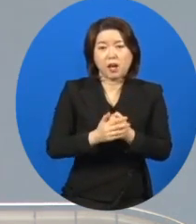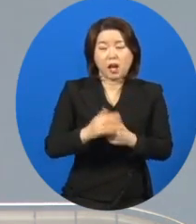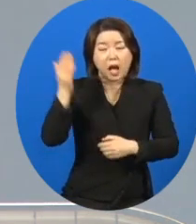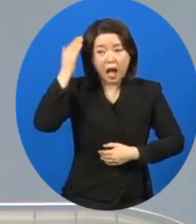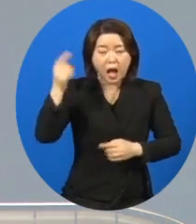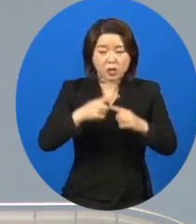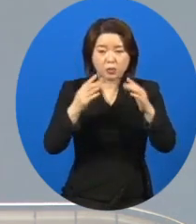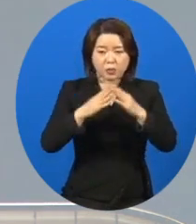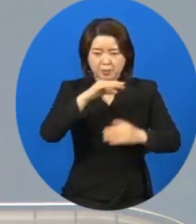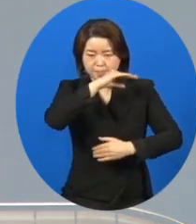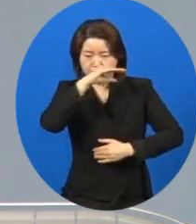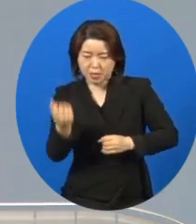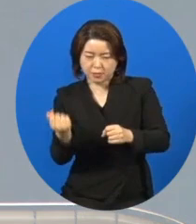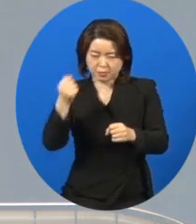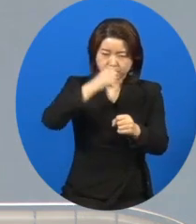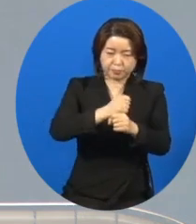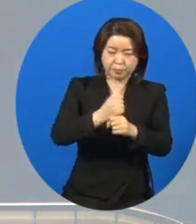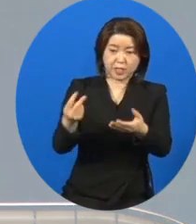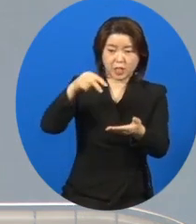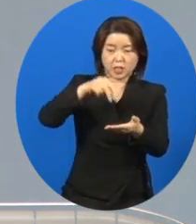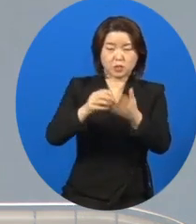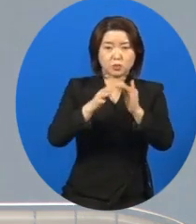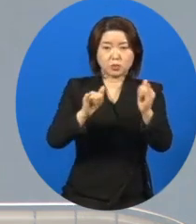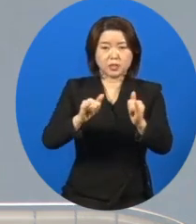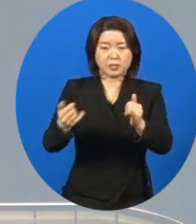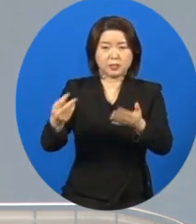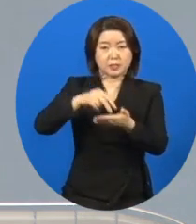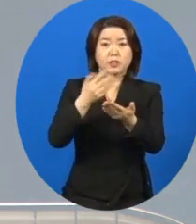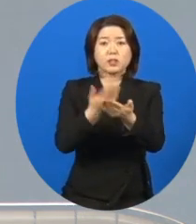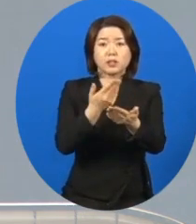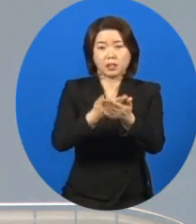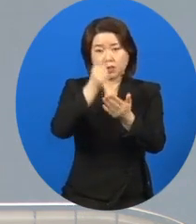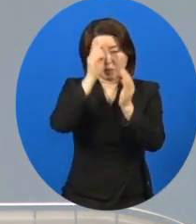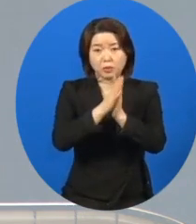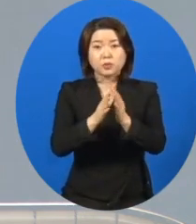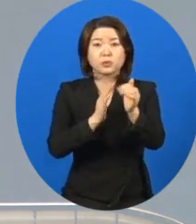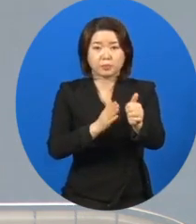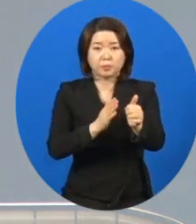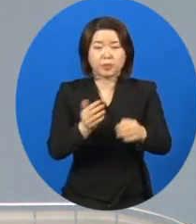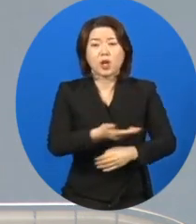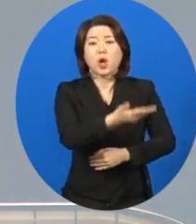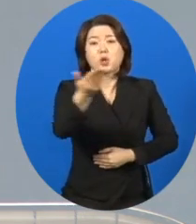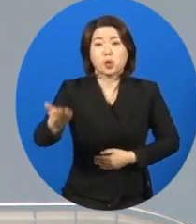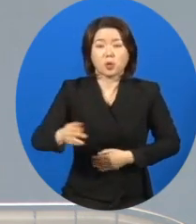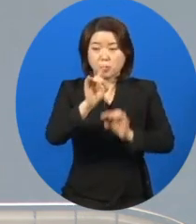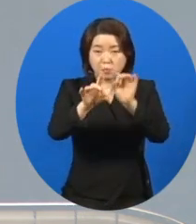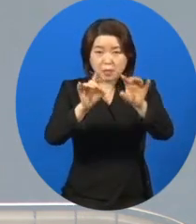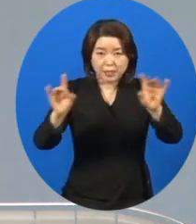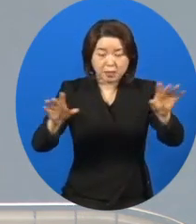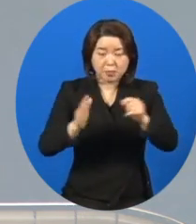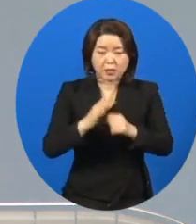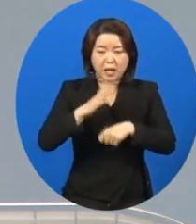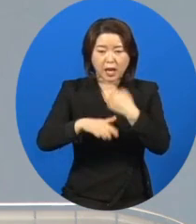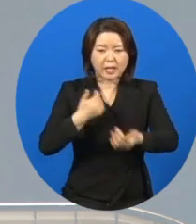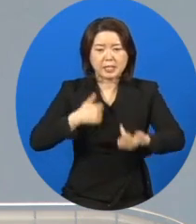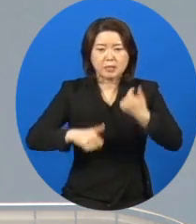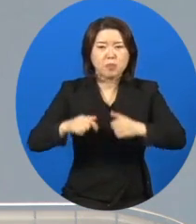바로 세울 지도자들이 서게 해달라고 기도해 주시고 여러분 자신도 하나님이 기뻐하는